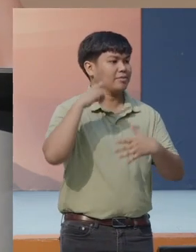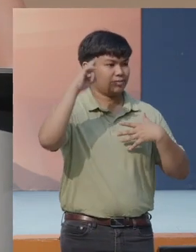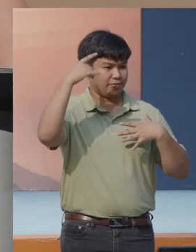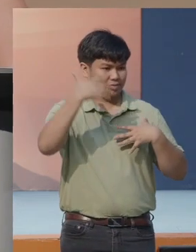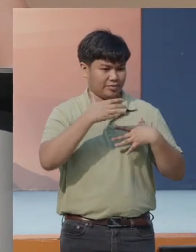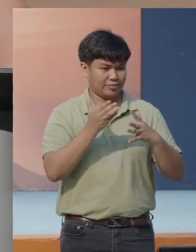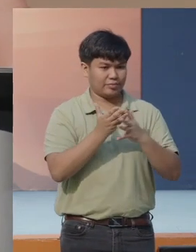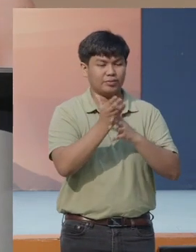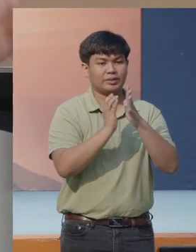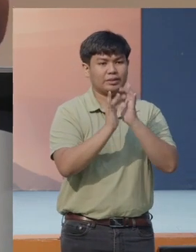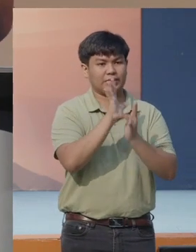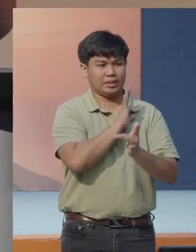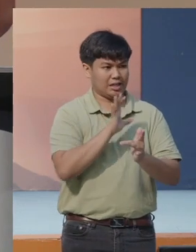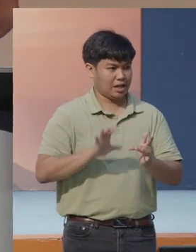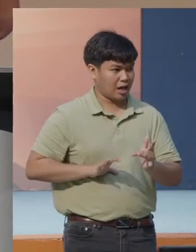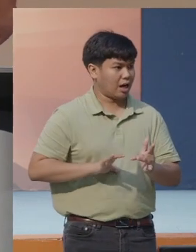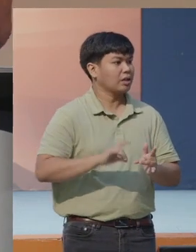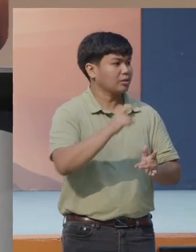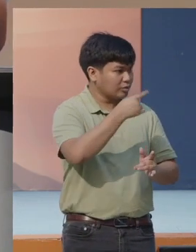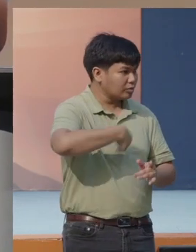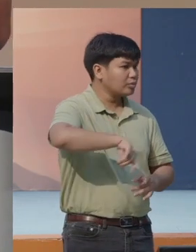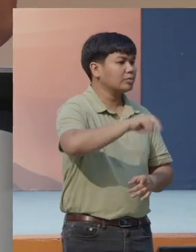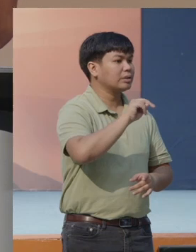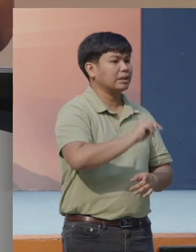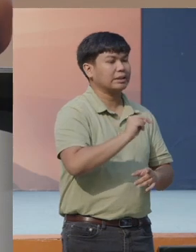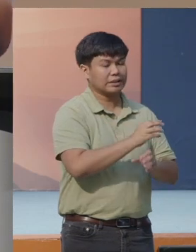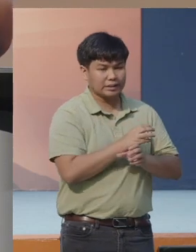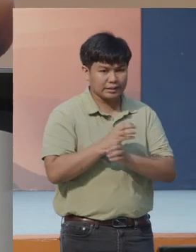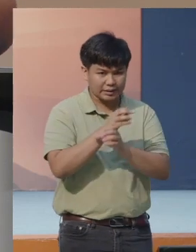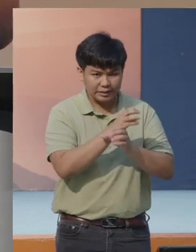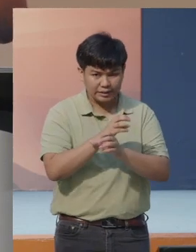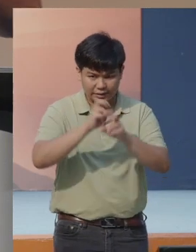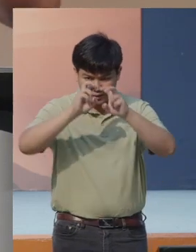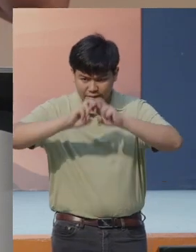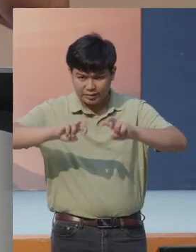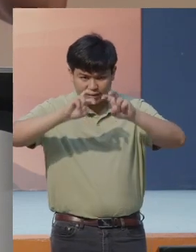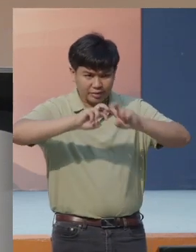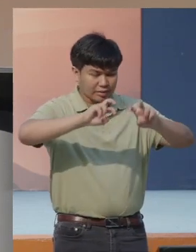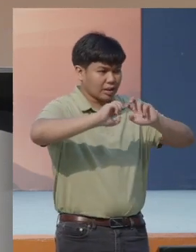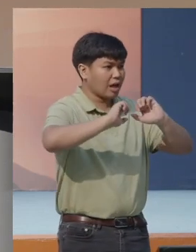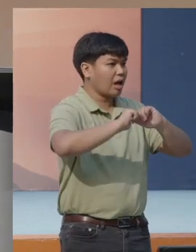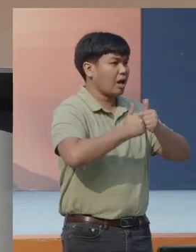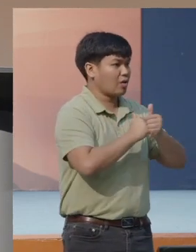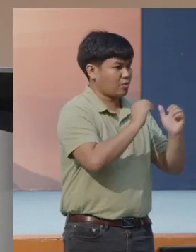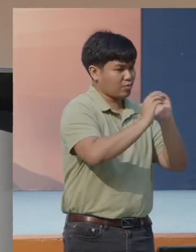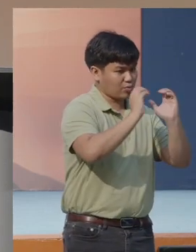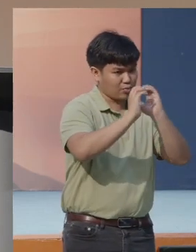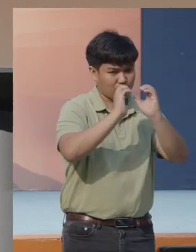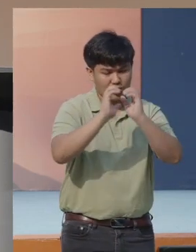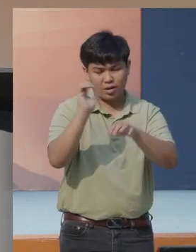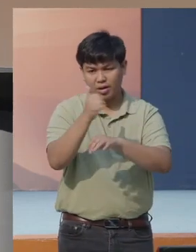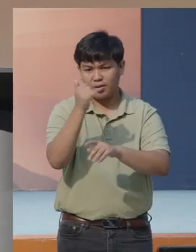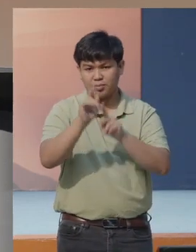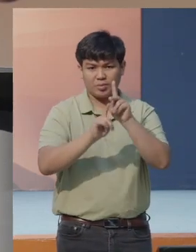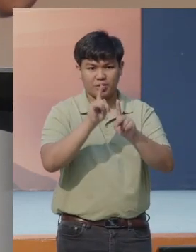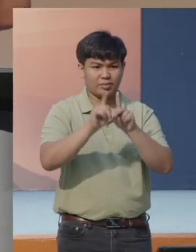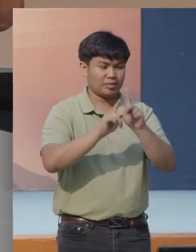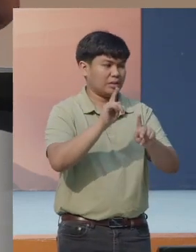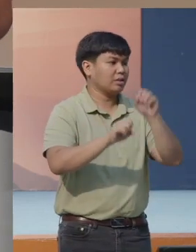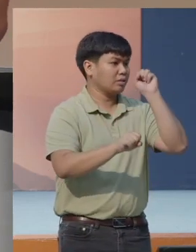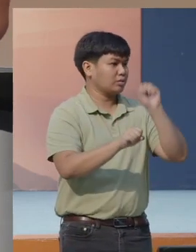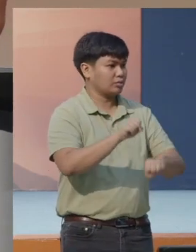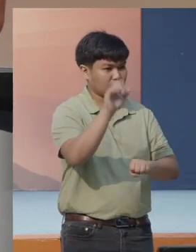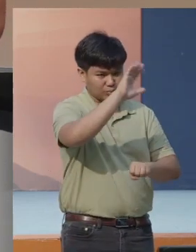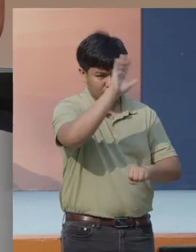Kristo Jesus. Kaya dapat maging maingat at mapanuri tayo sa pakikitungo natin sa kapwa natin upang